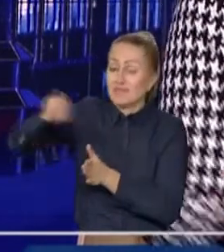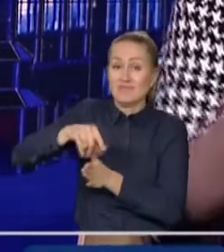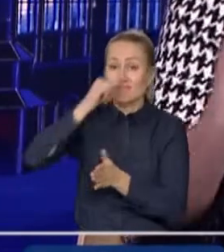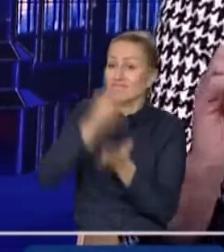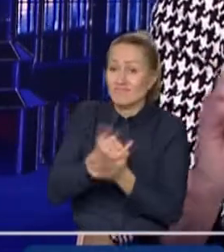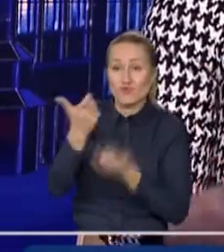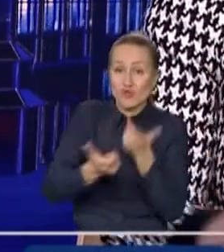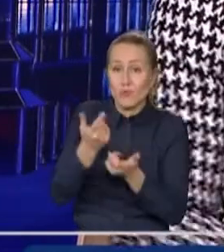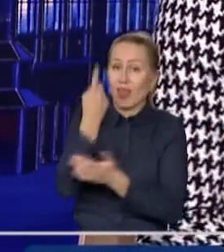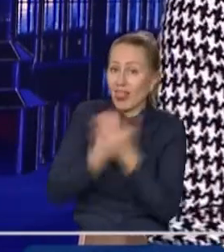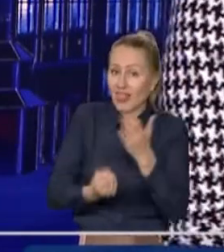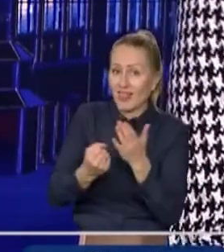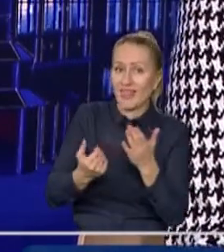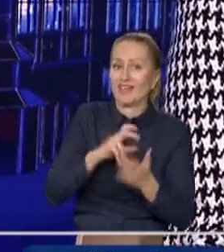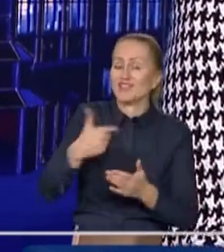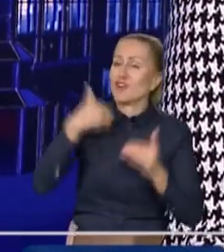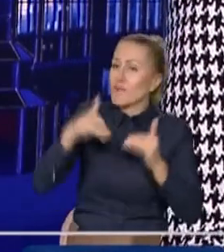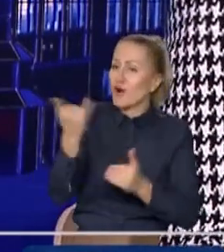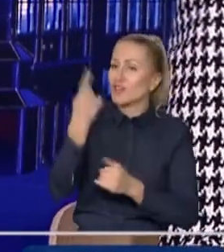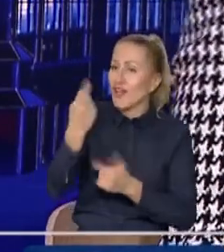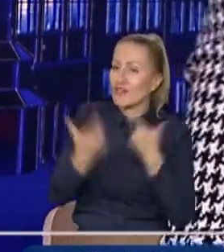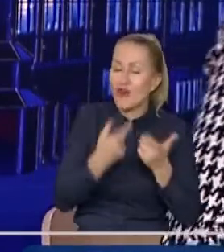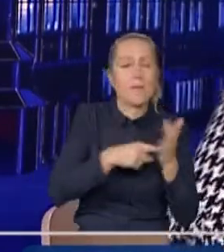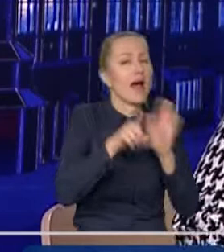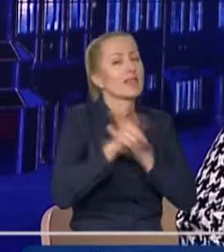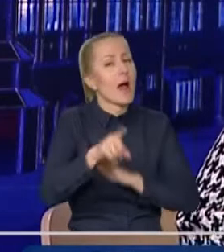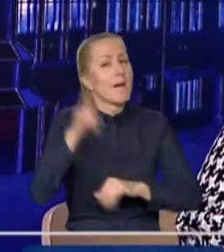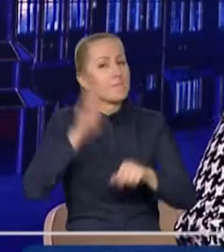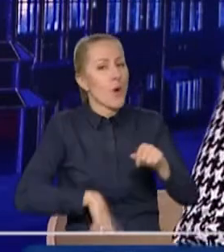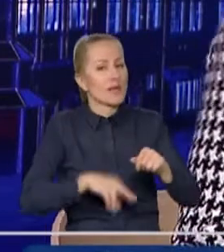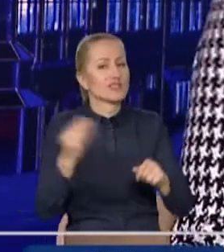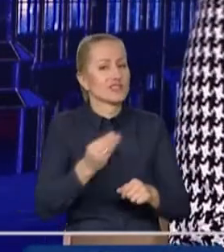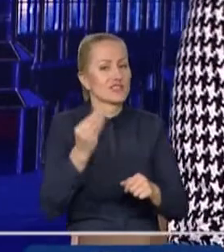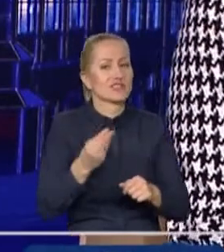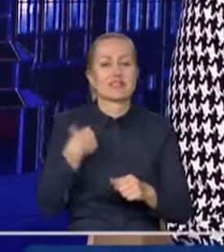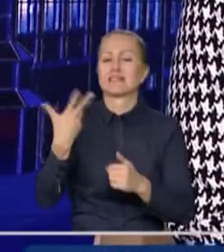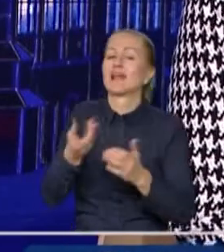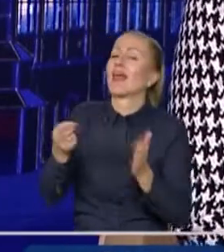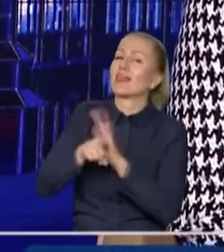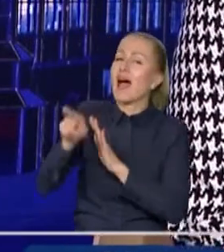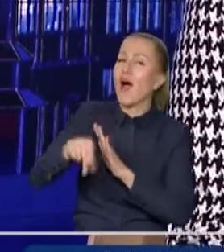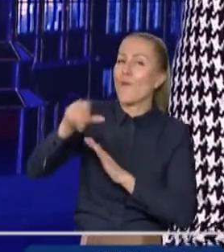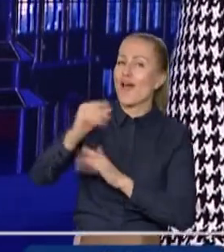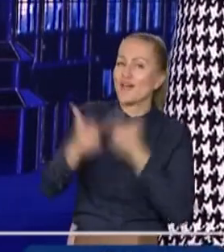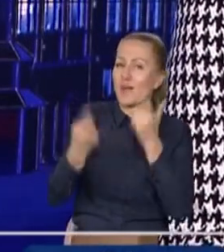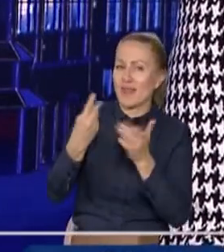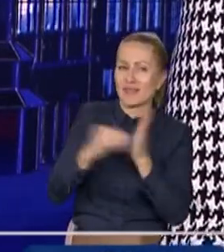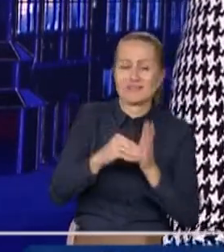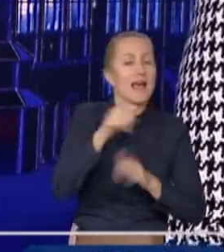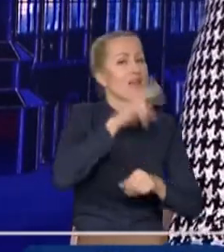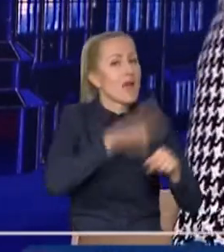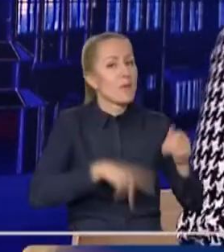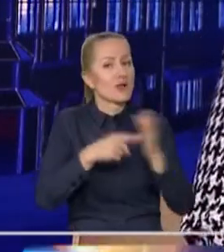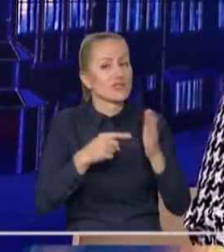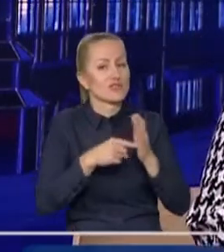tym rady. Mogę jeszcze jedno zdanie o tej Unii Europejskiej? A dla policji i dla jeszcze o Unii Europejskiej bym jeszcze jedno zdanie mogła dopowiedzieć. Dla policji, bo właśnie.